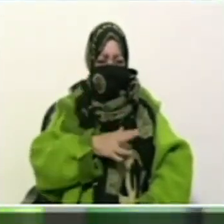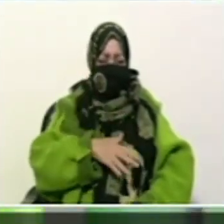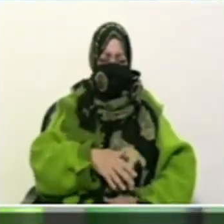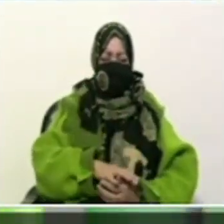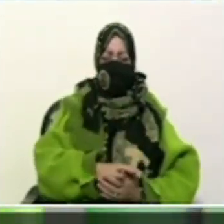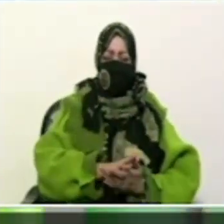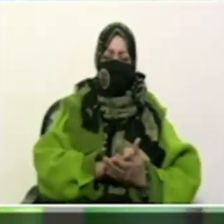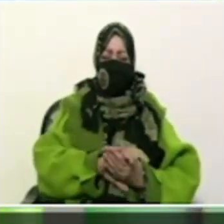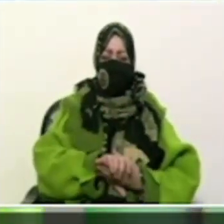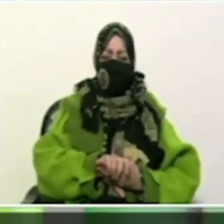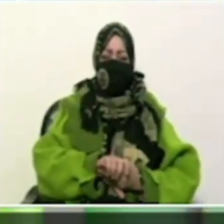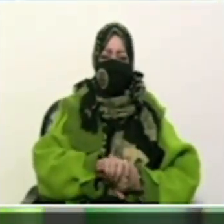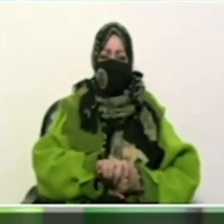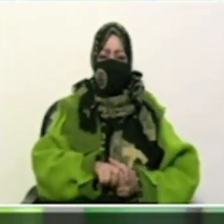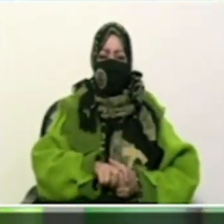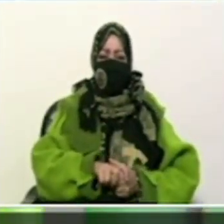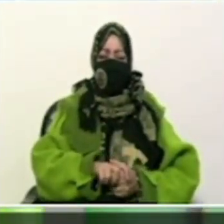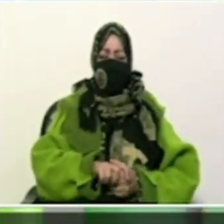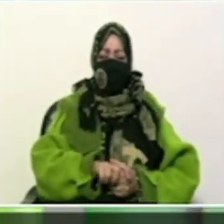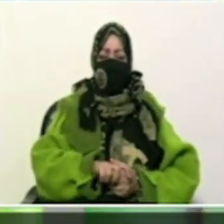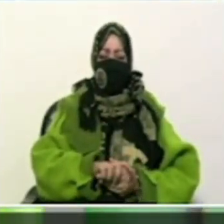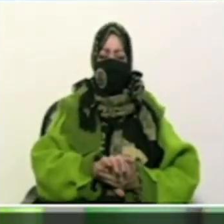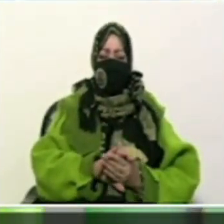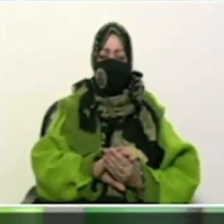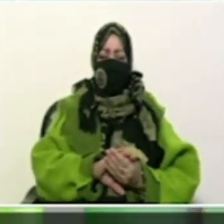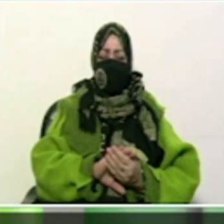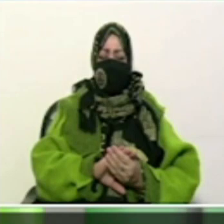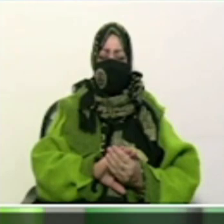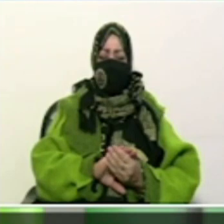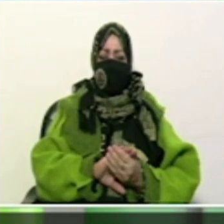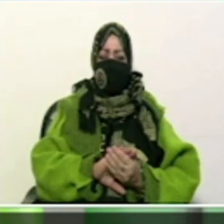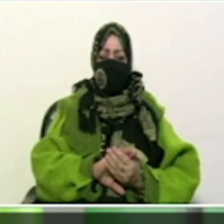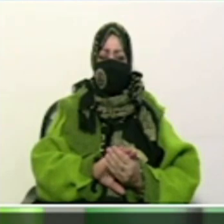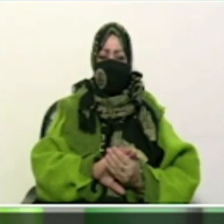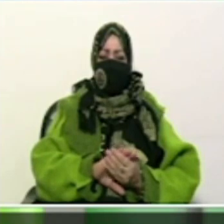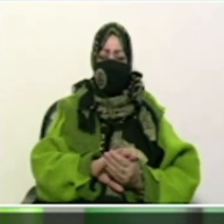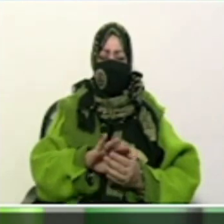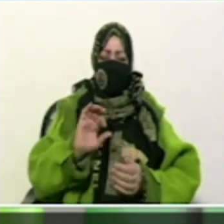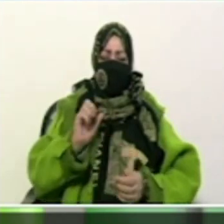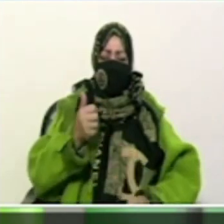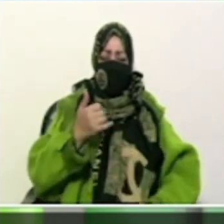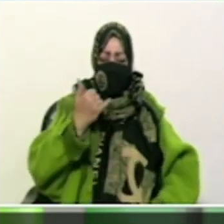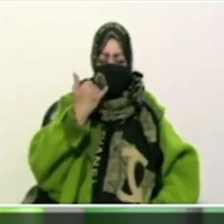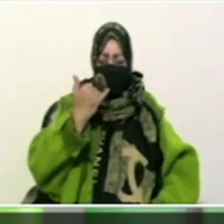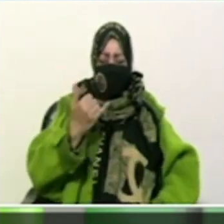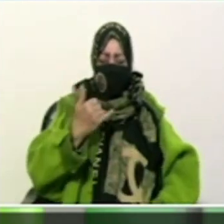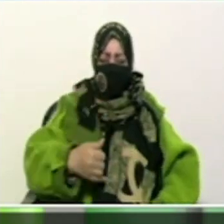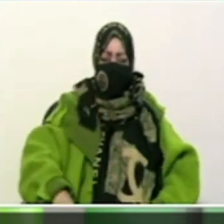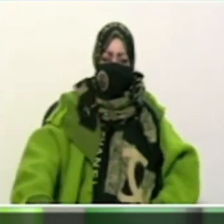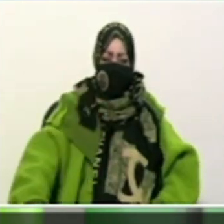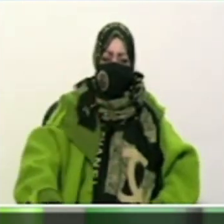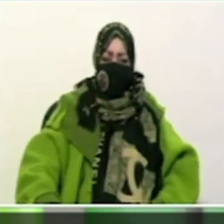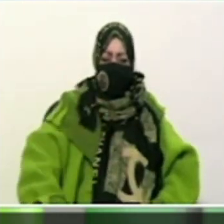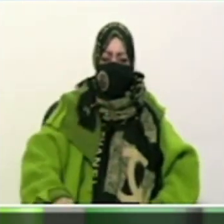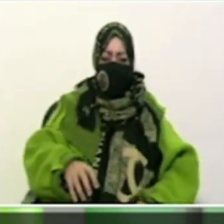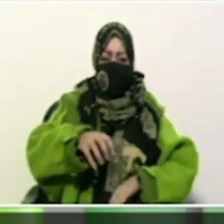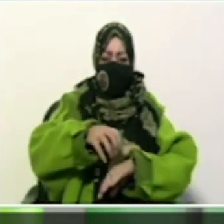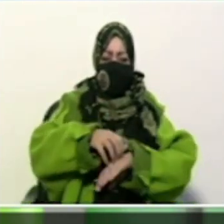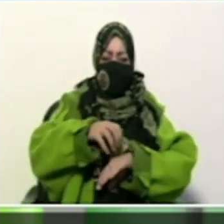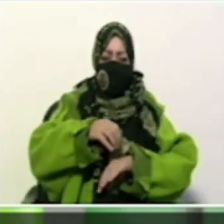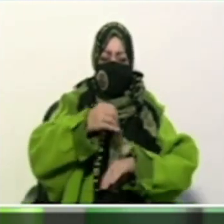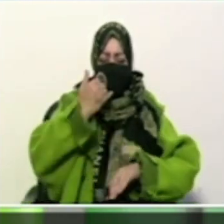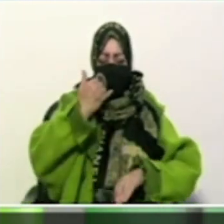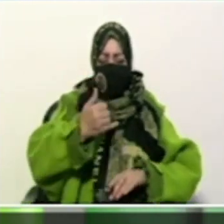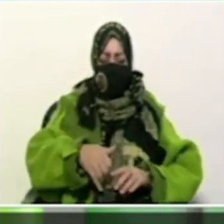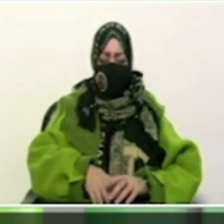أم محمد من بني وليد، أهلا وسهلا بك. اتصلت الجمعة اللي فاتت وما حصلتش إجابة لسؤالي. خير إن شاء الله.